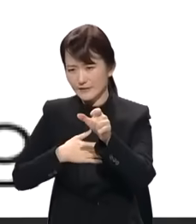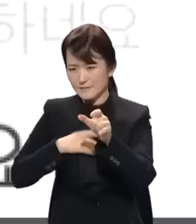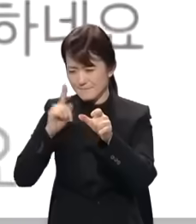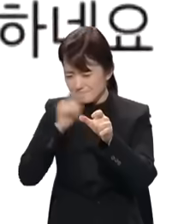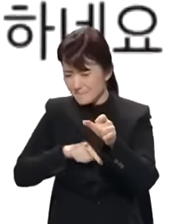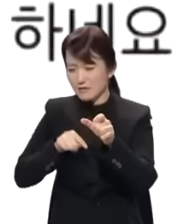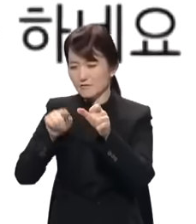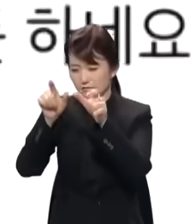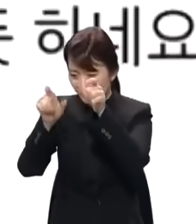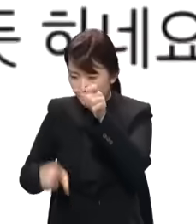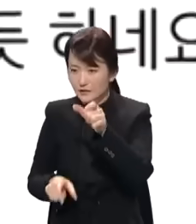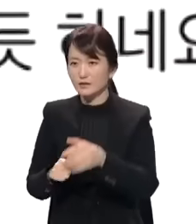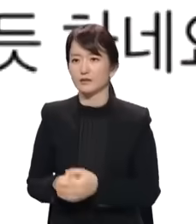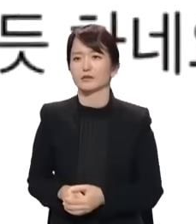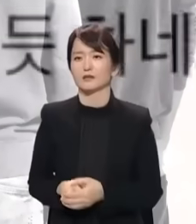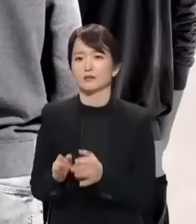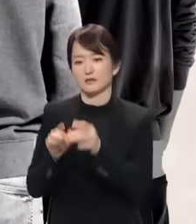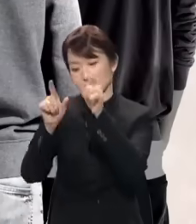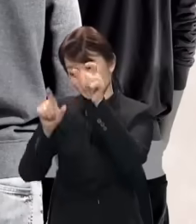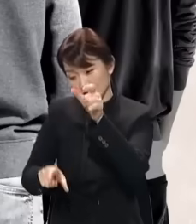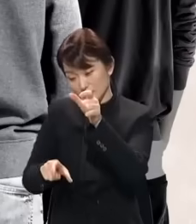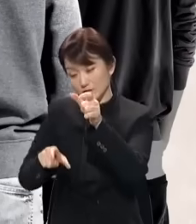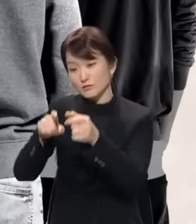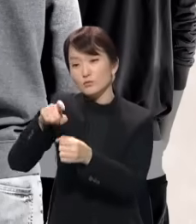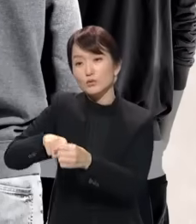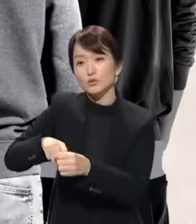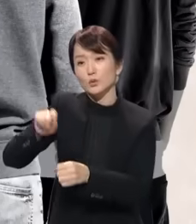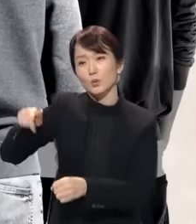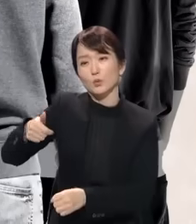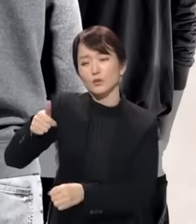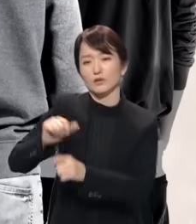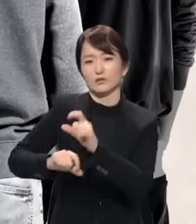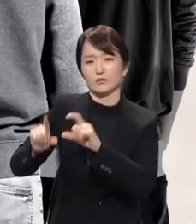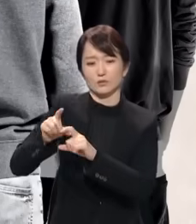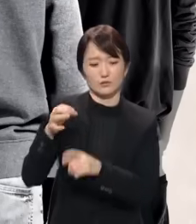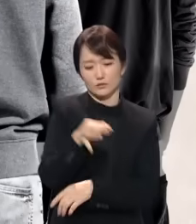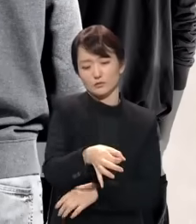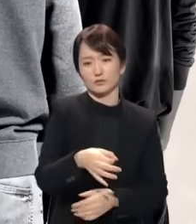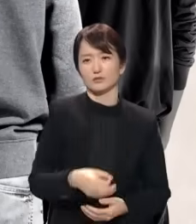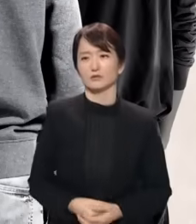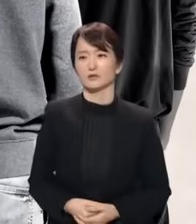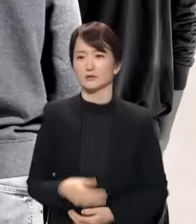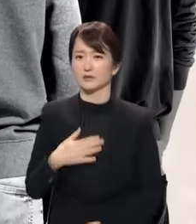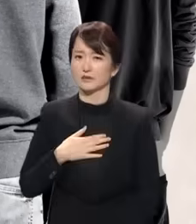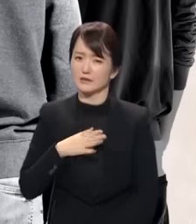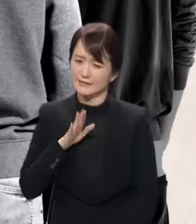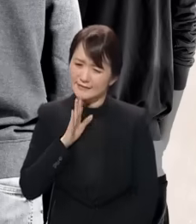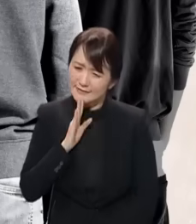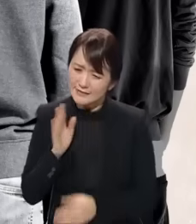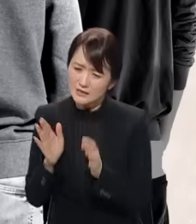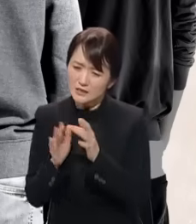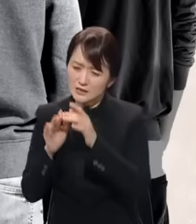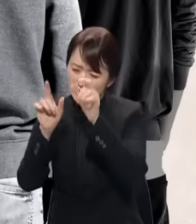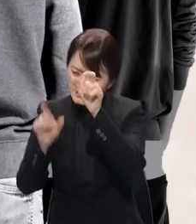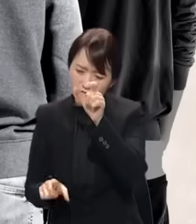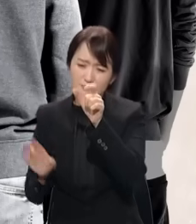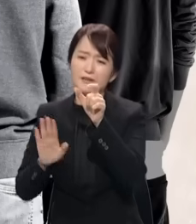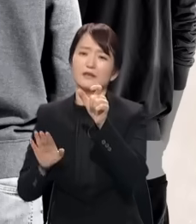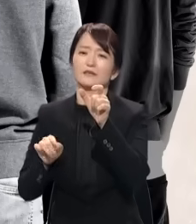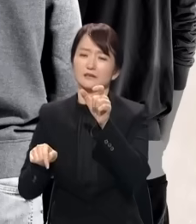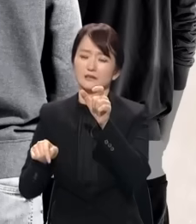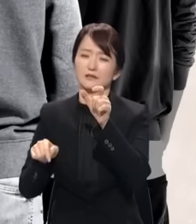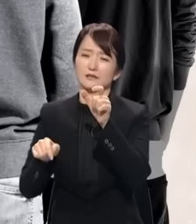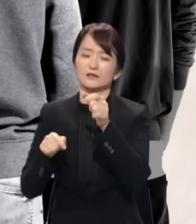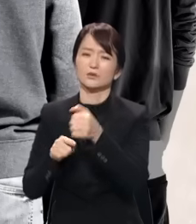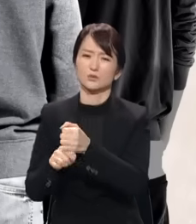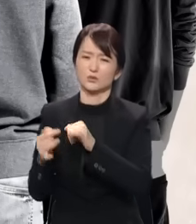리뷰를 쓰기 위해서 굳이 500원씩 더 준 거예요. 저런 사람들이 꼭 그래요. 나 진짜 리뷰 안 쓰는데 뭐 이런 사족을 꼭